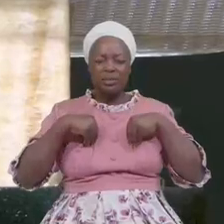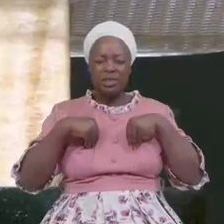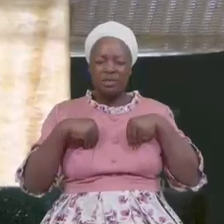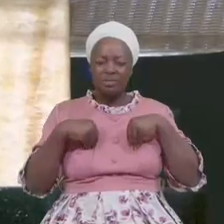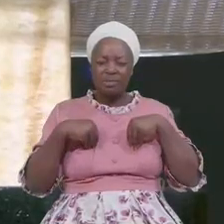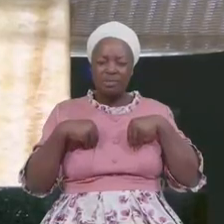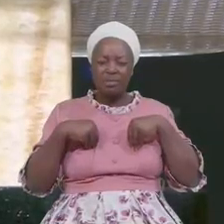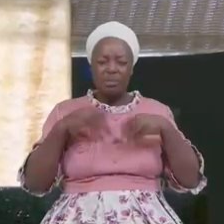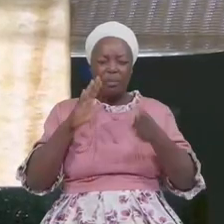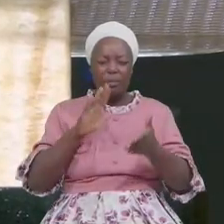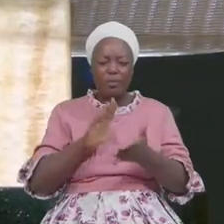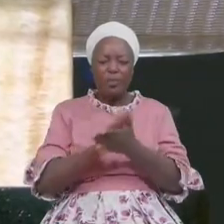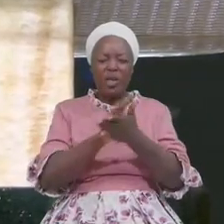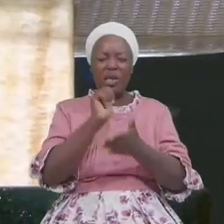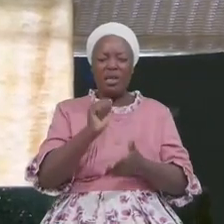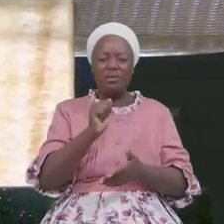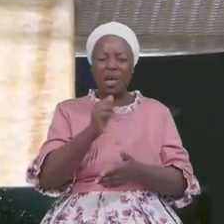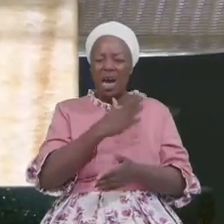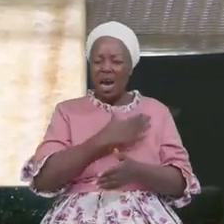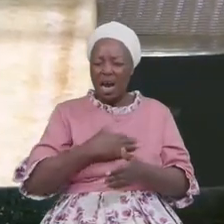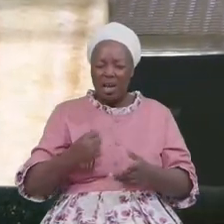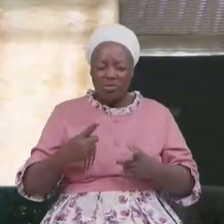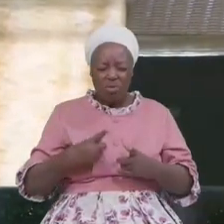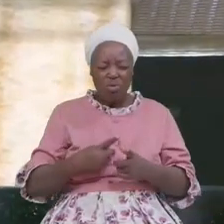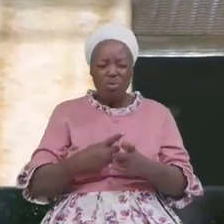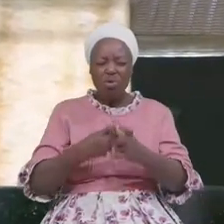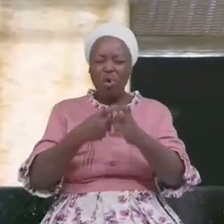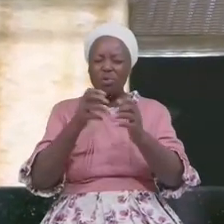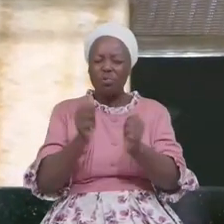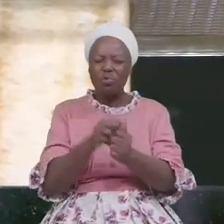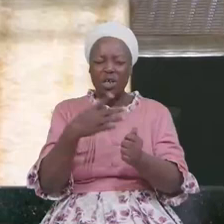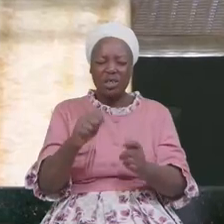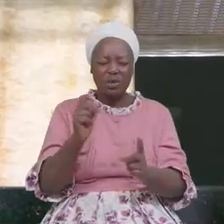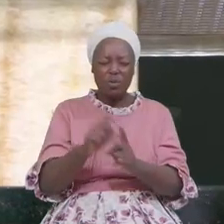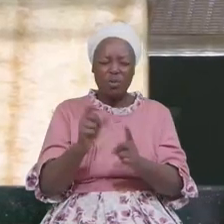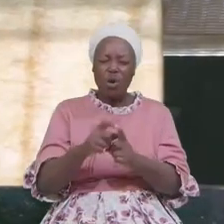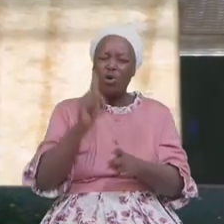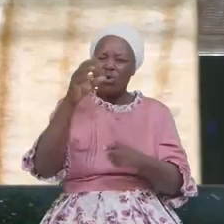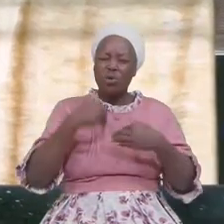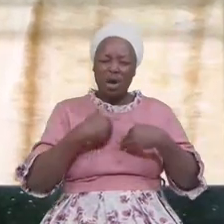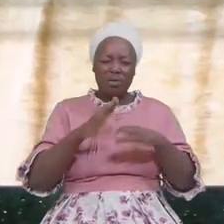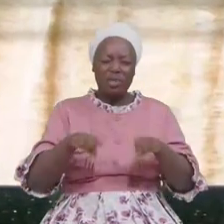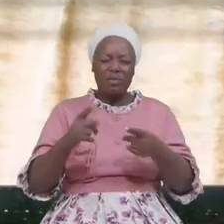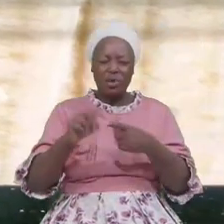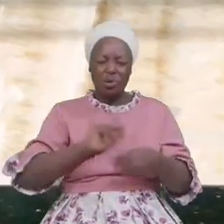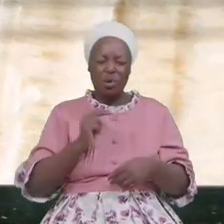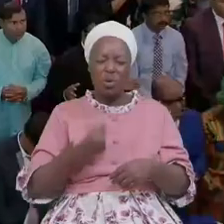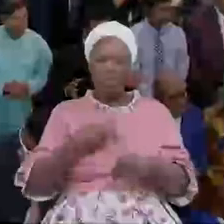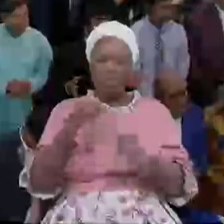croient et courent avec la parole que tu nous donnes au nom de